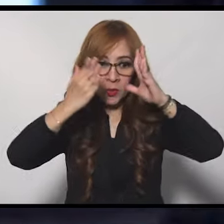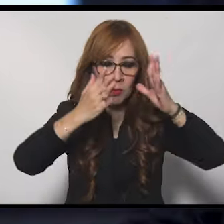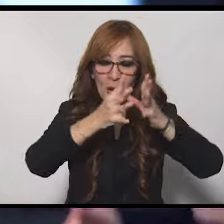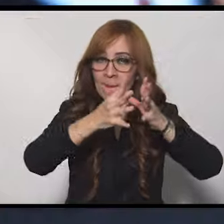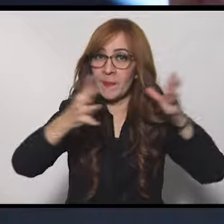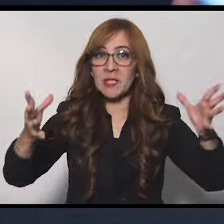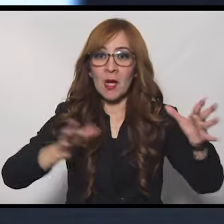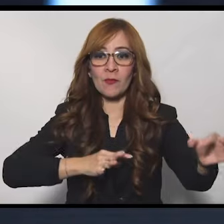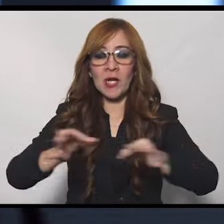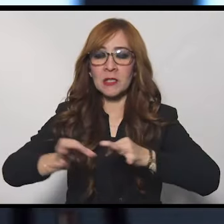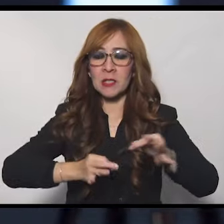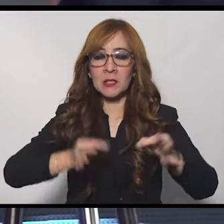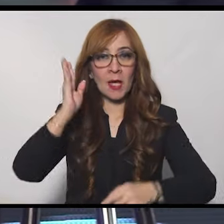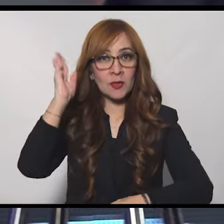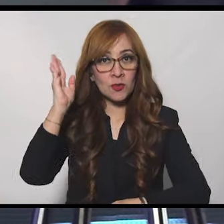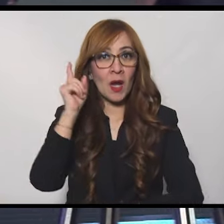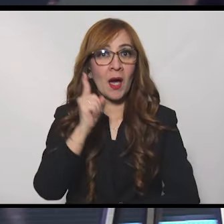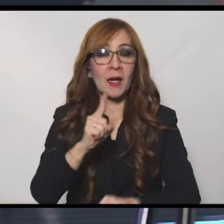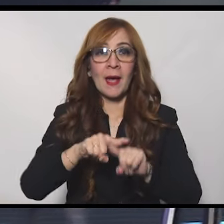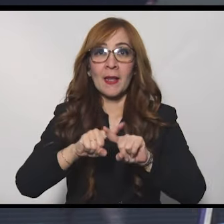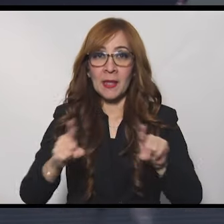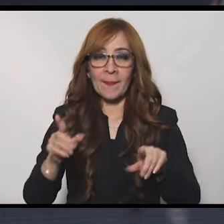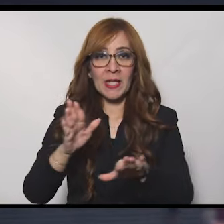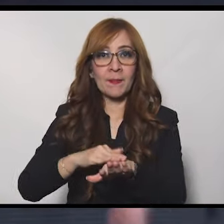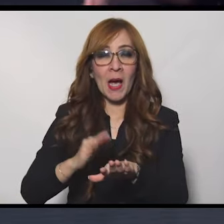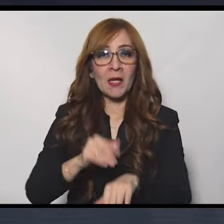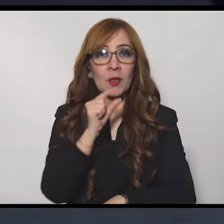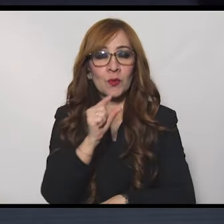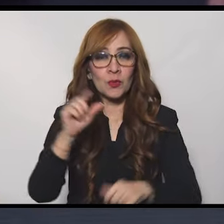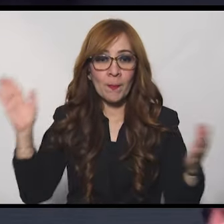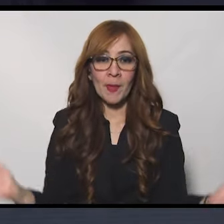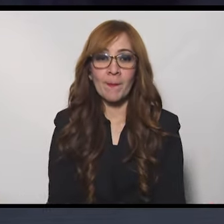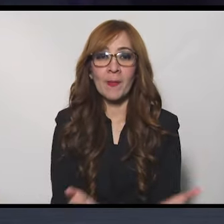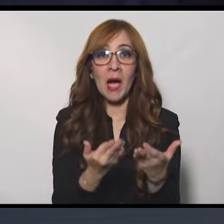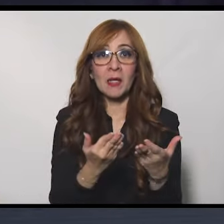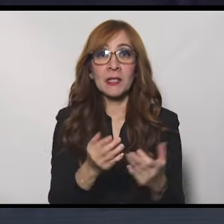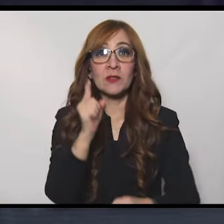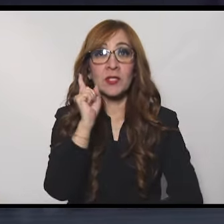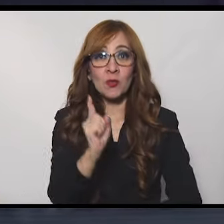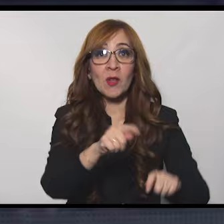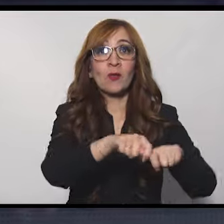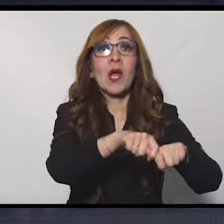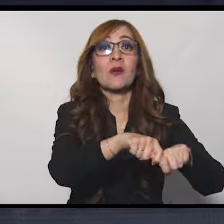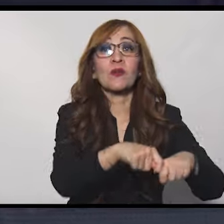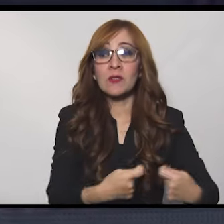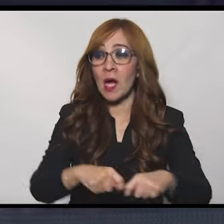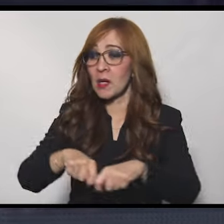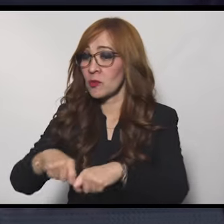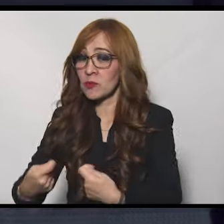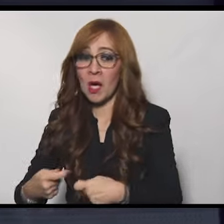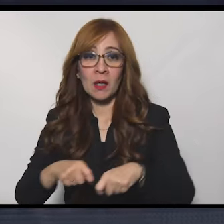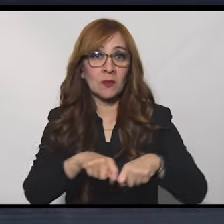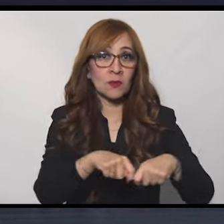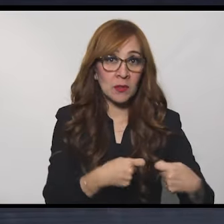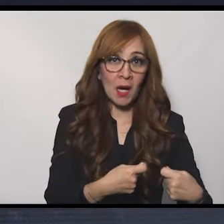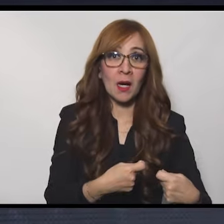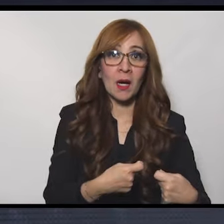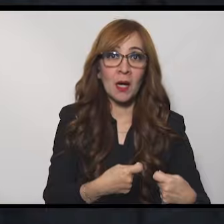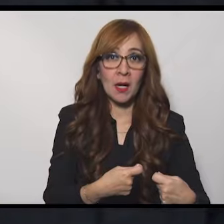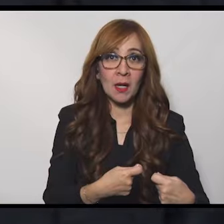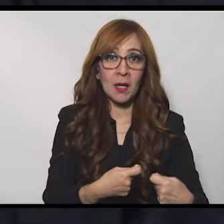ada fasilitas-fasilitas, tapi dipanggil untuk membangun daripada reruntuhan. Rebuild from